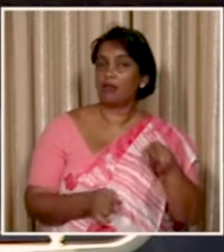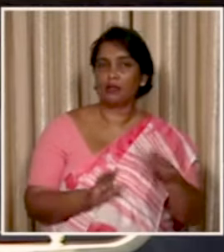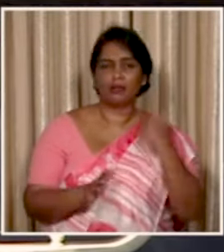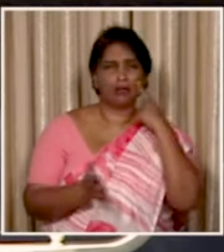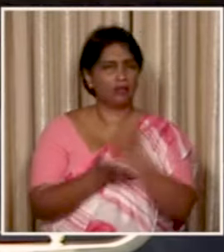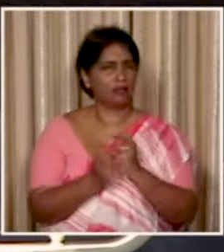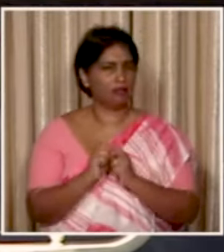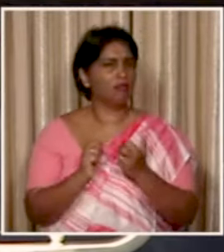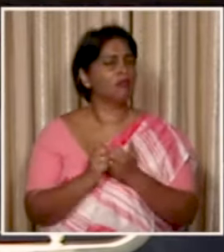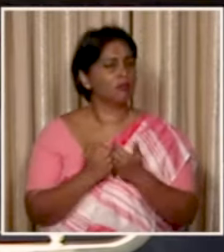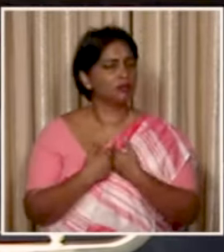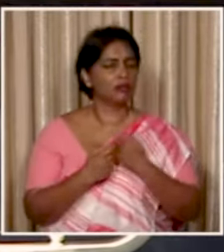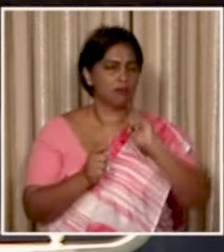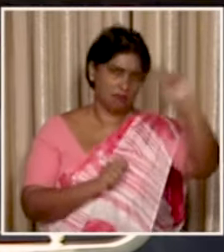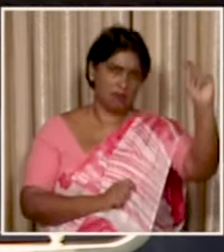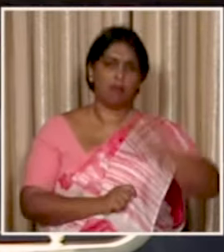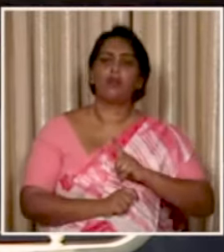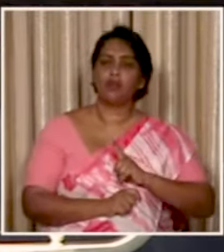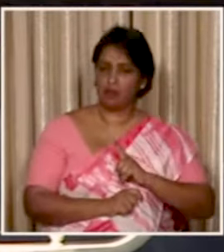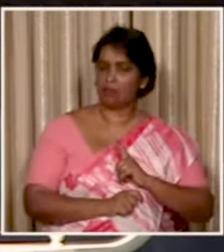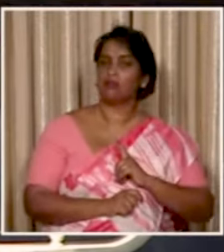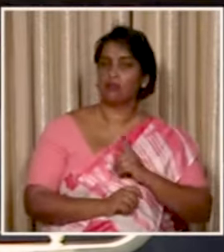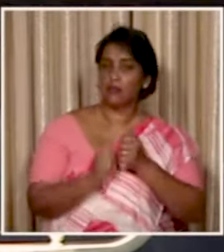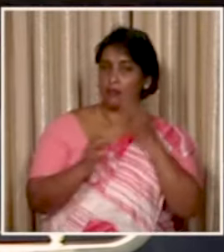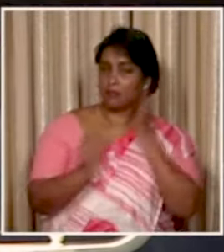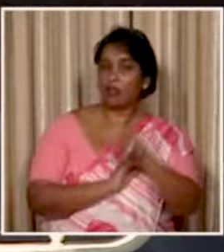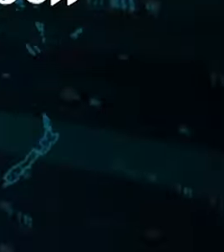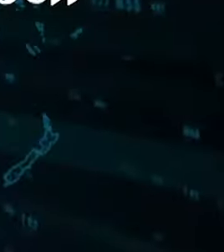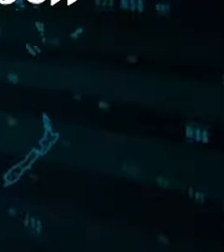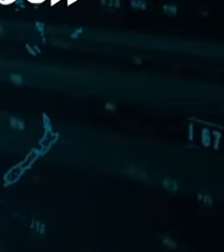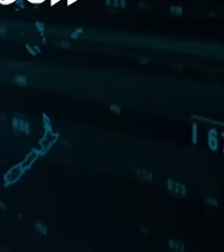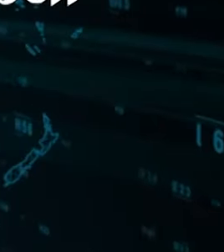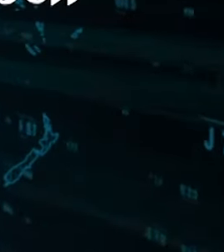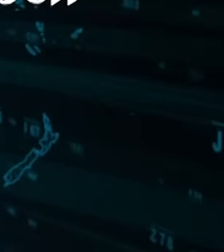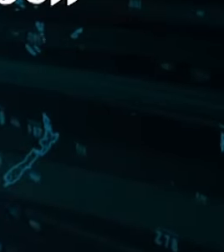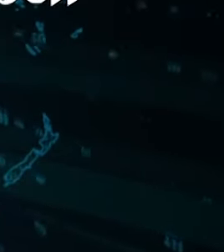பெற்றுத்தர வேண்டும் என்றும் குற்றவாளிகளுக்கு தண்டனை வழங்க வேண்டும் என்றும் கேட்டுக்கொள்கிறேன். நன்றி.